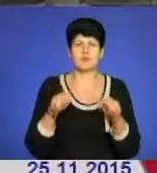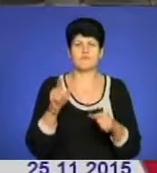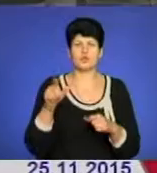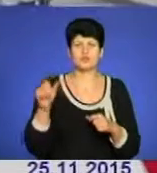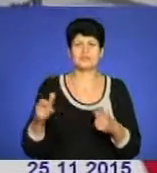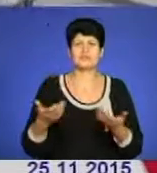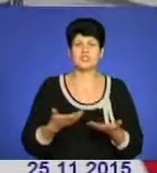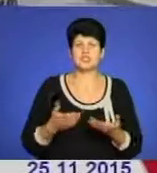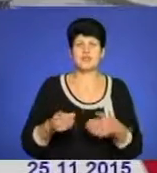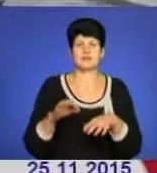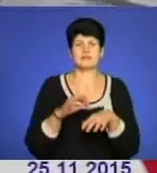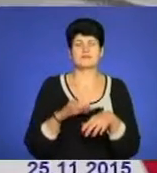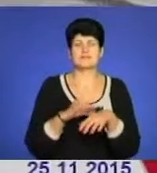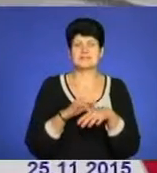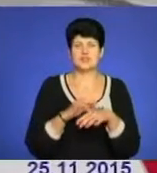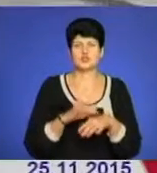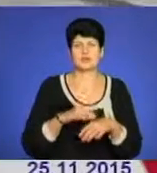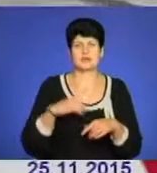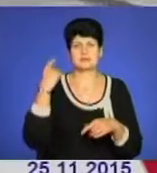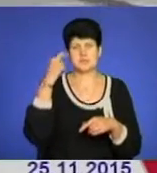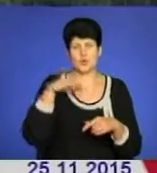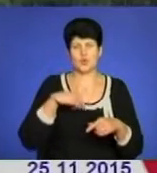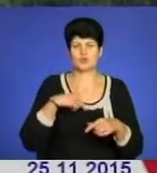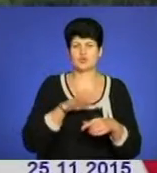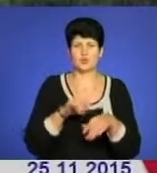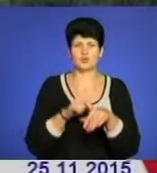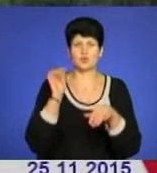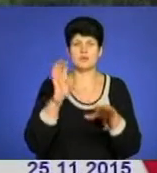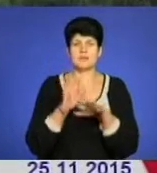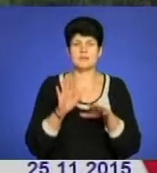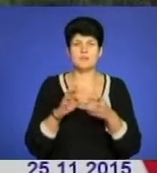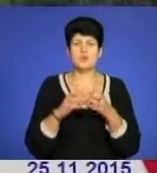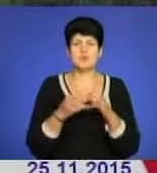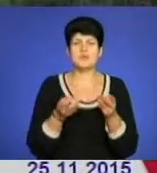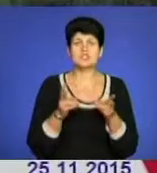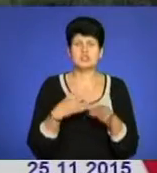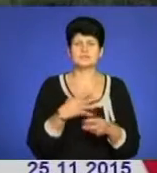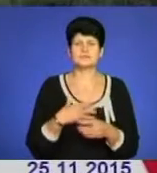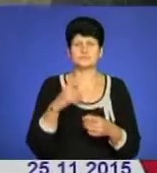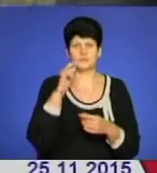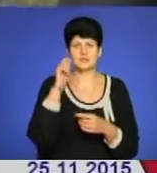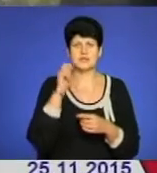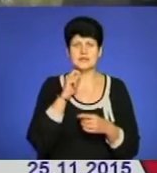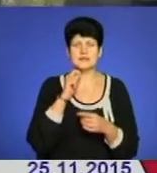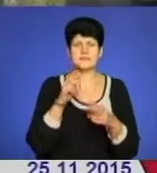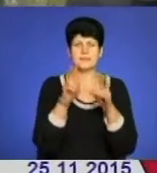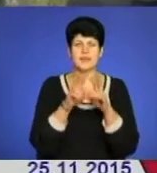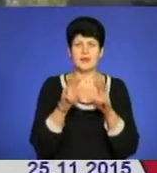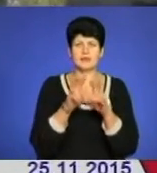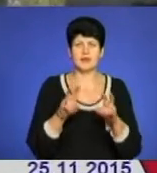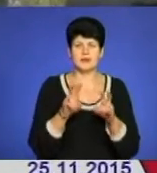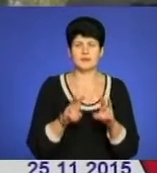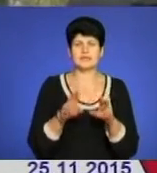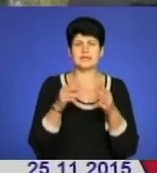на життя, фізичну та психологічну недоторканність. На жаль, проблема залишається актуальною в Україні. Аналіз статистичних